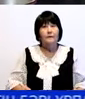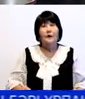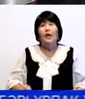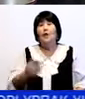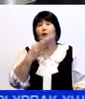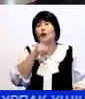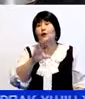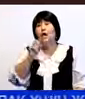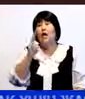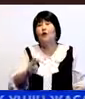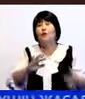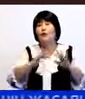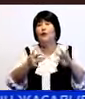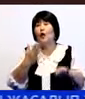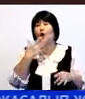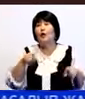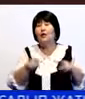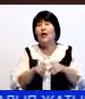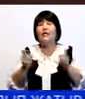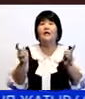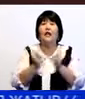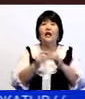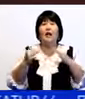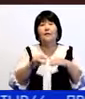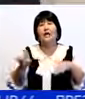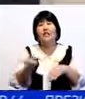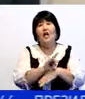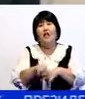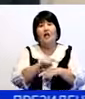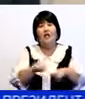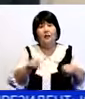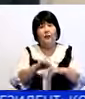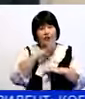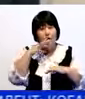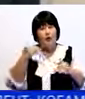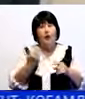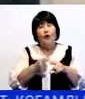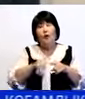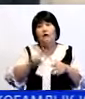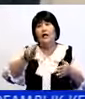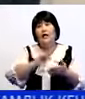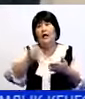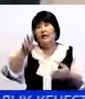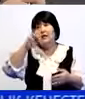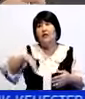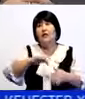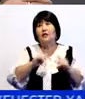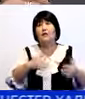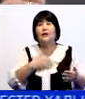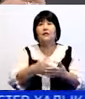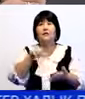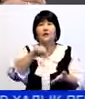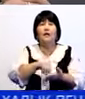Соңғы уақытта әлеуметтік желіде ұлтаралық қақтығысқа алып келетін жалған ақпараттар жиі тарауда. Осы ретте қаламгерлер ел дамуына септігін